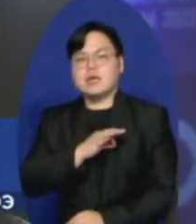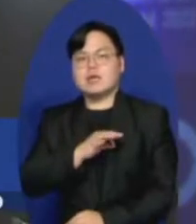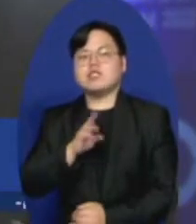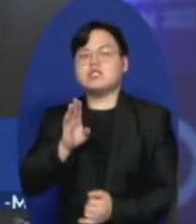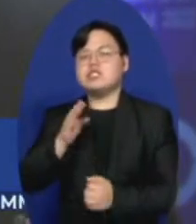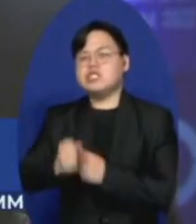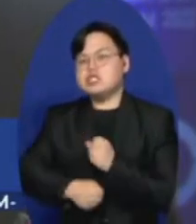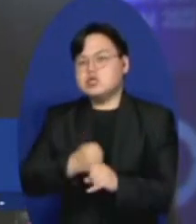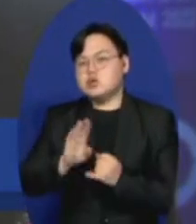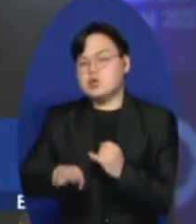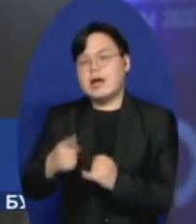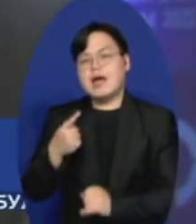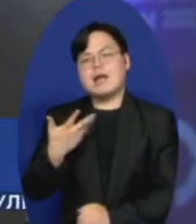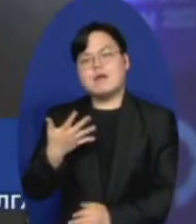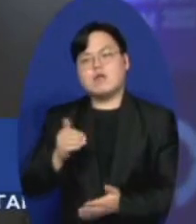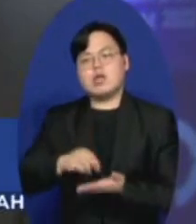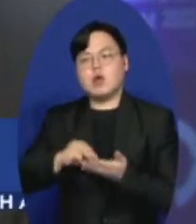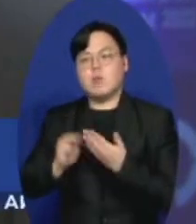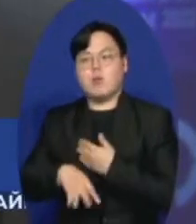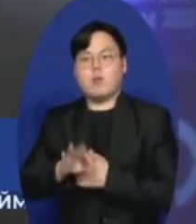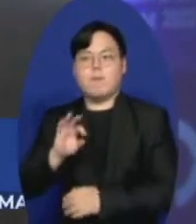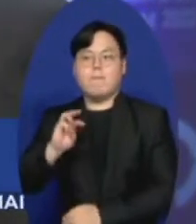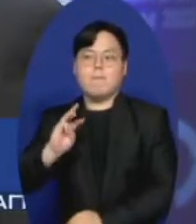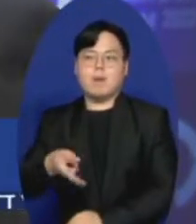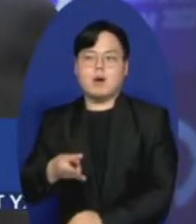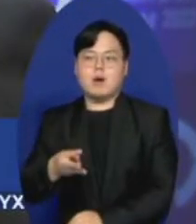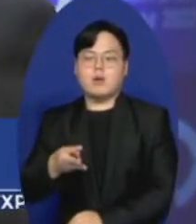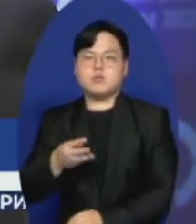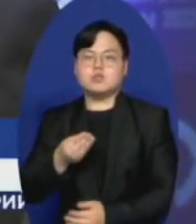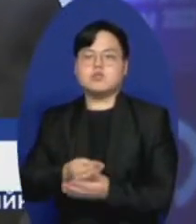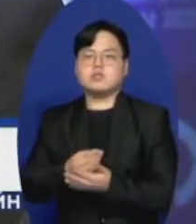15 тэрбумын ашигтай ажиллах баг. За оны эхэнд гарсан